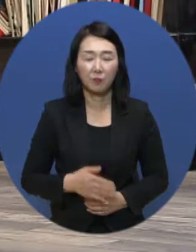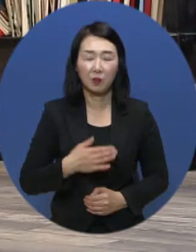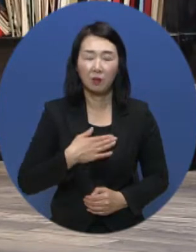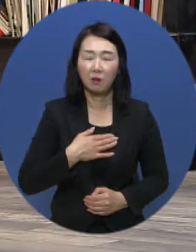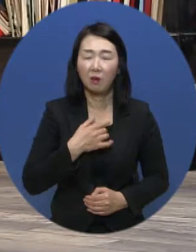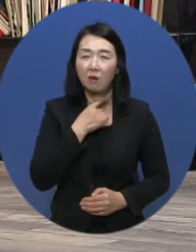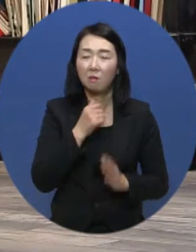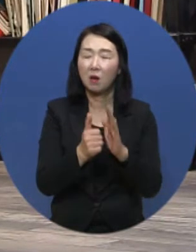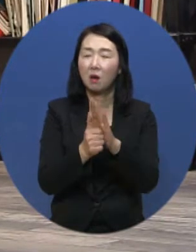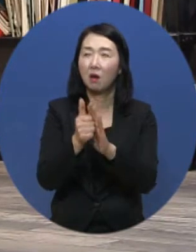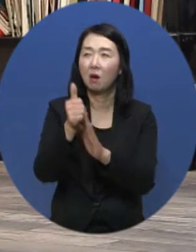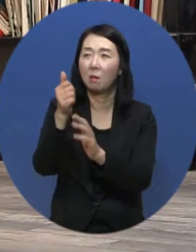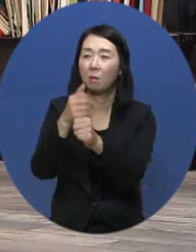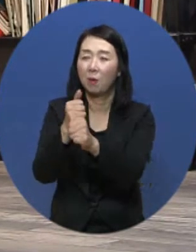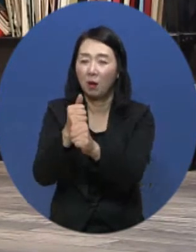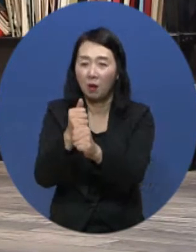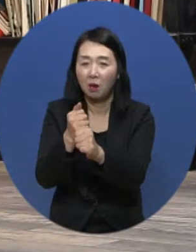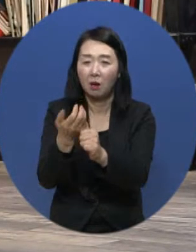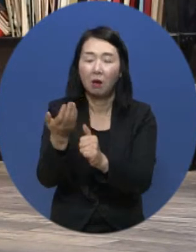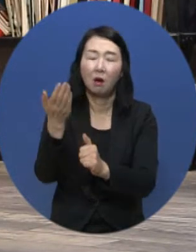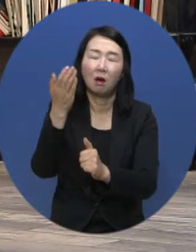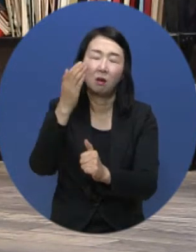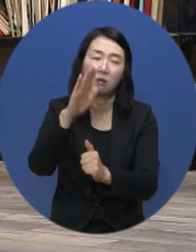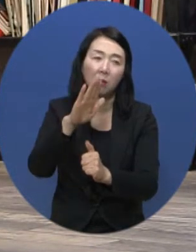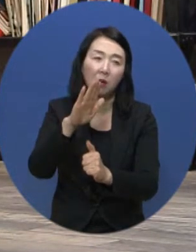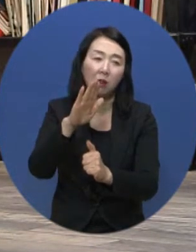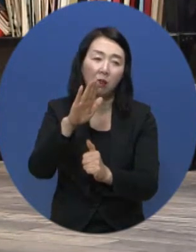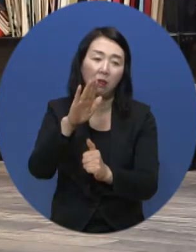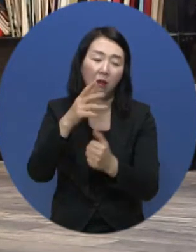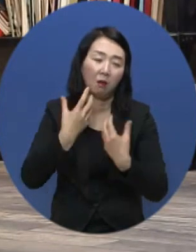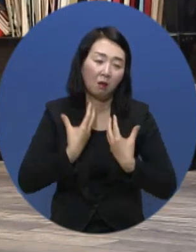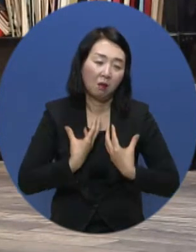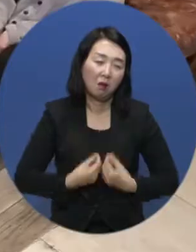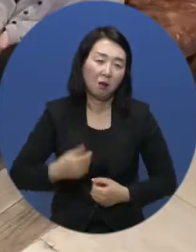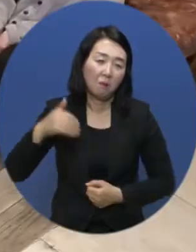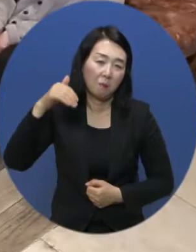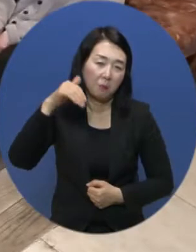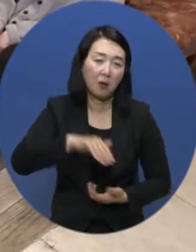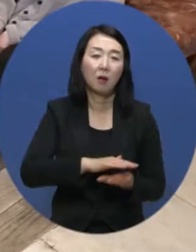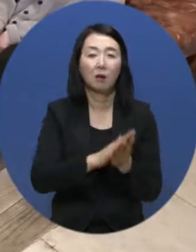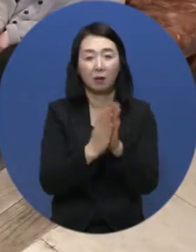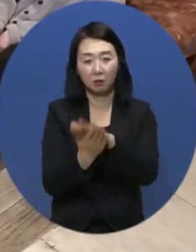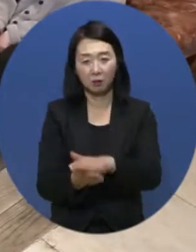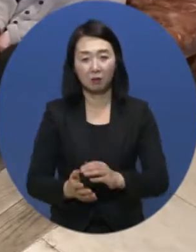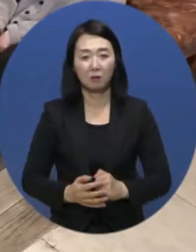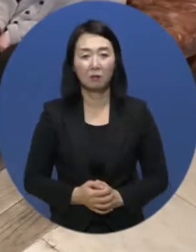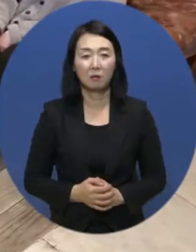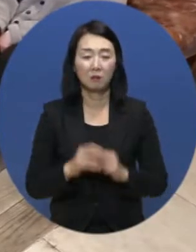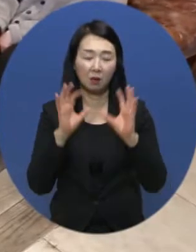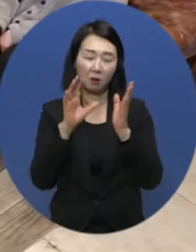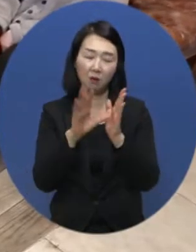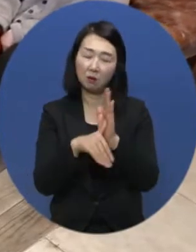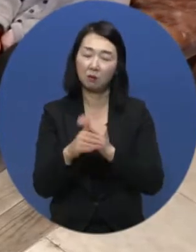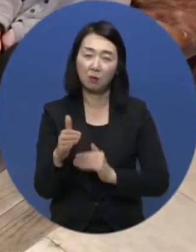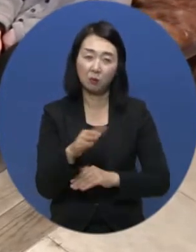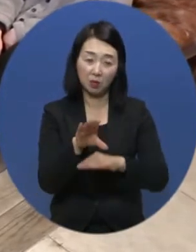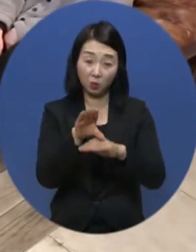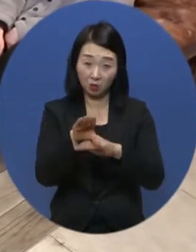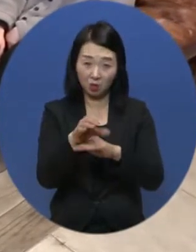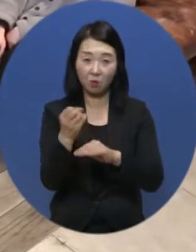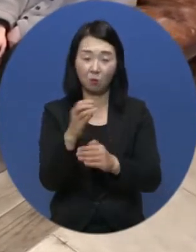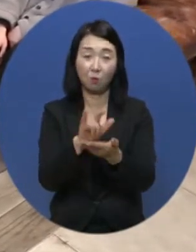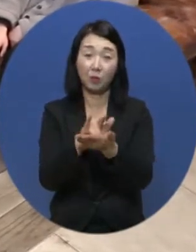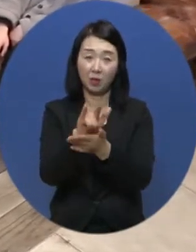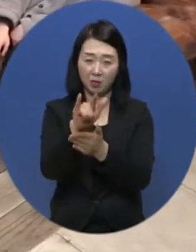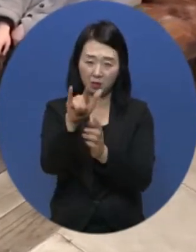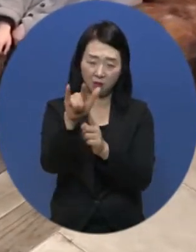희망이 절망으로 뒤바뀌는 순간이 아니었나 그렇게 기억이 됩니다. 어린 시절부터 유독 자동차나